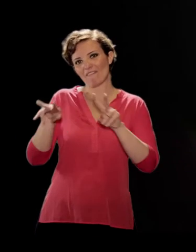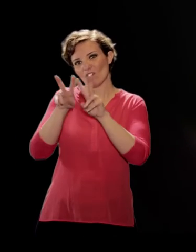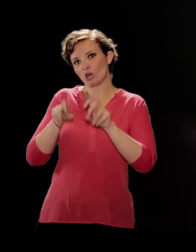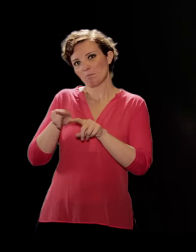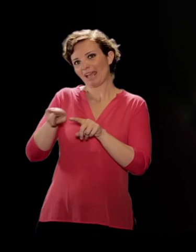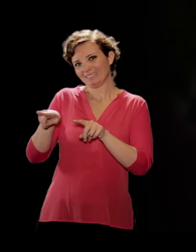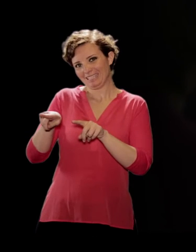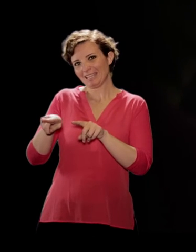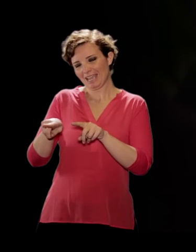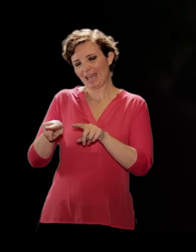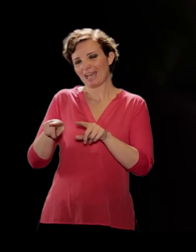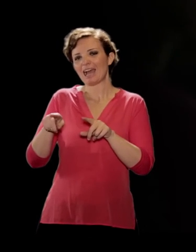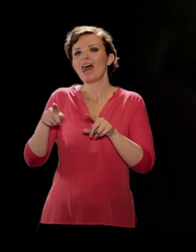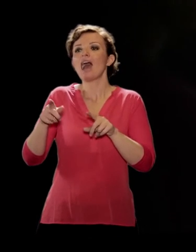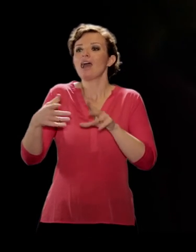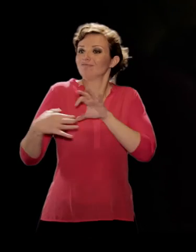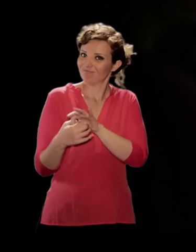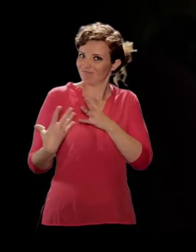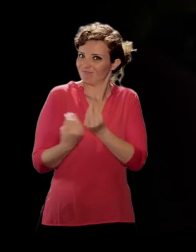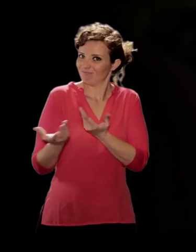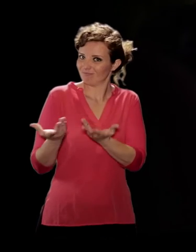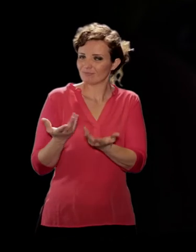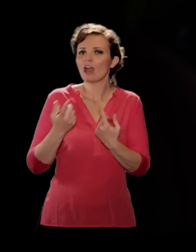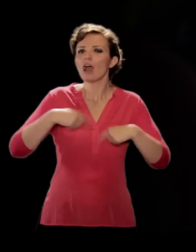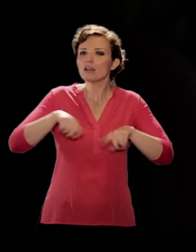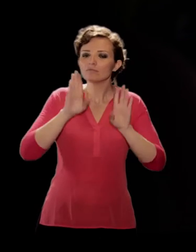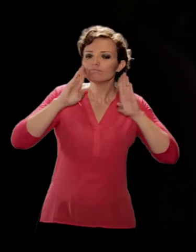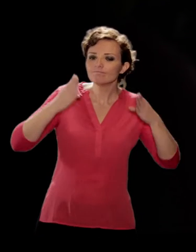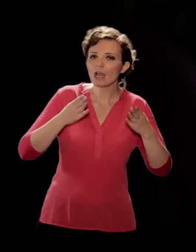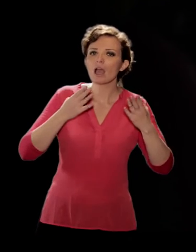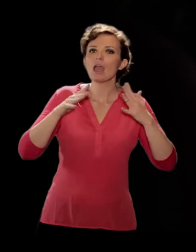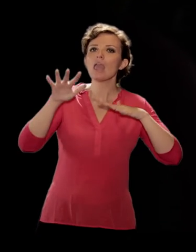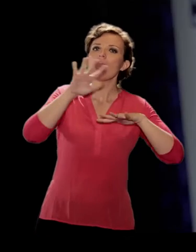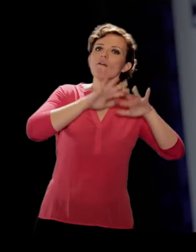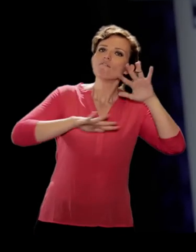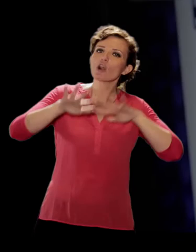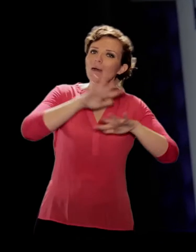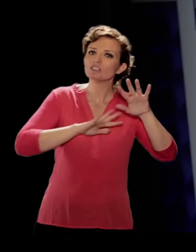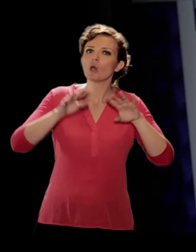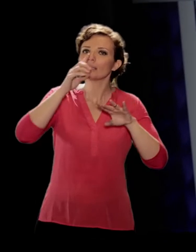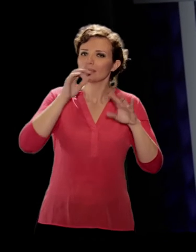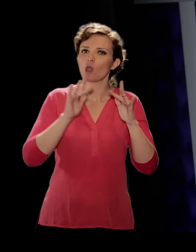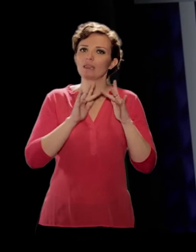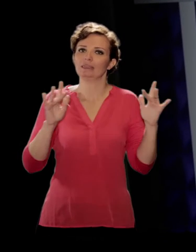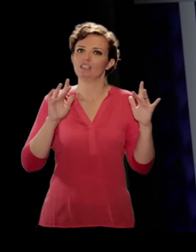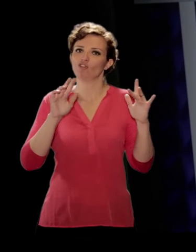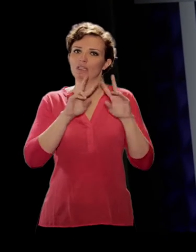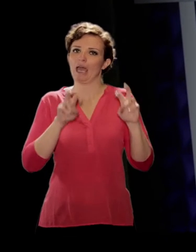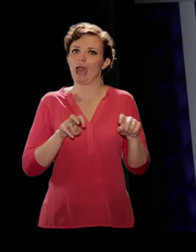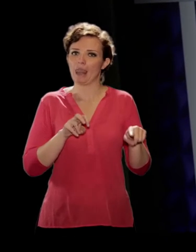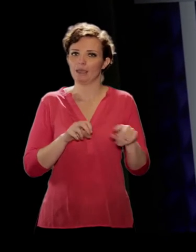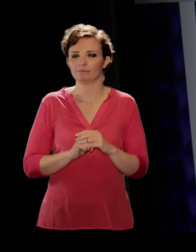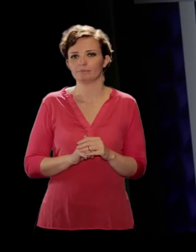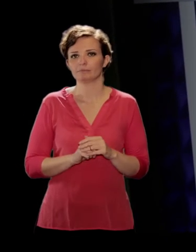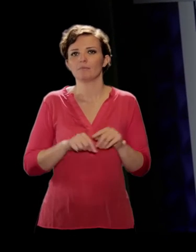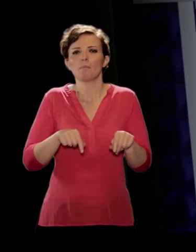Ingegneria Informatica, noi ci occupiamo della informazione in formato digitale. Cinque